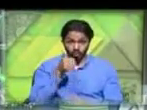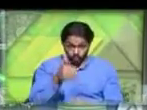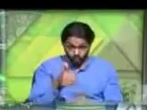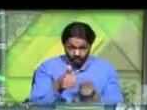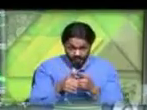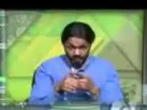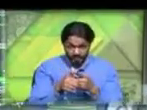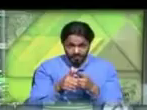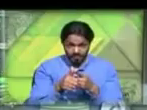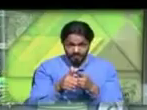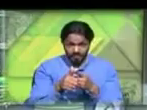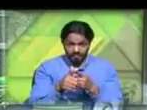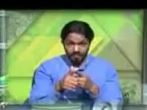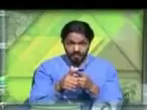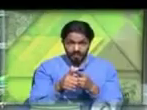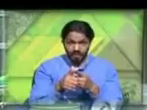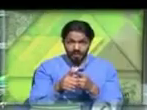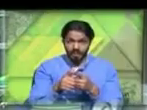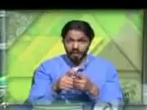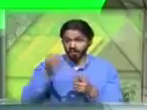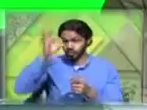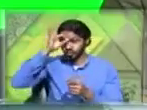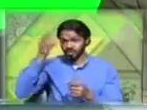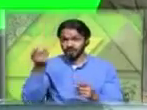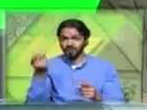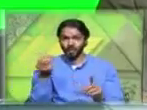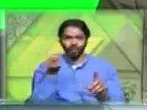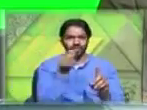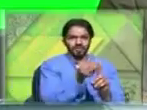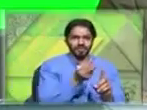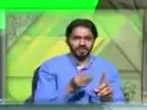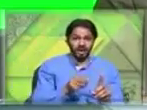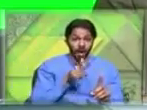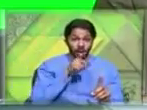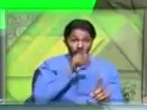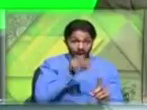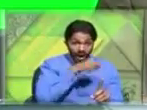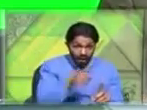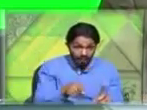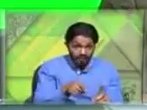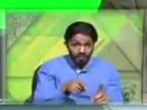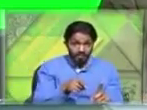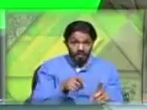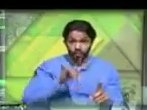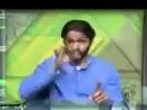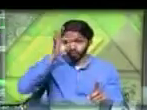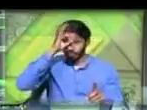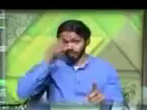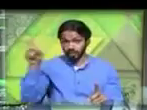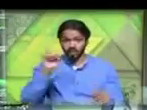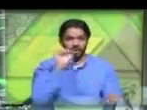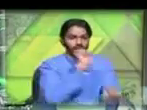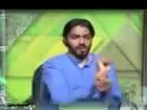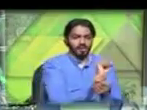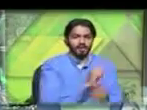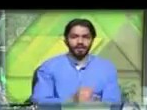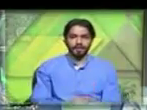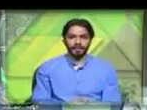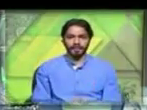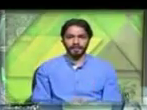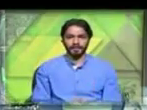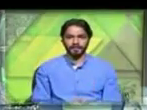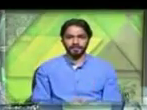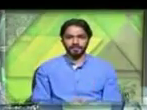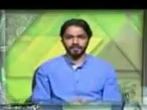بالذكر؟ ابدا، مستحيل. سنتحرى ونرطب بها ألسنتنا. الأخبار للدراسة إيه؟ تقول الله